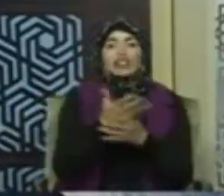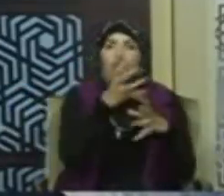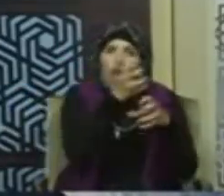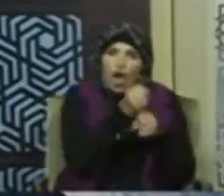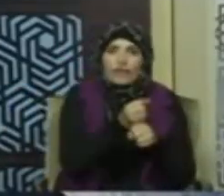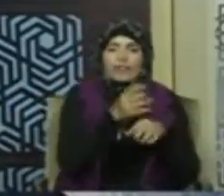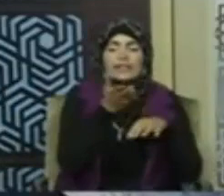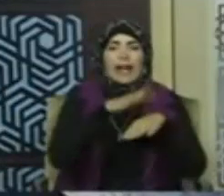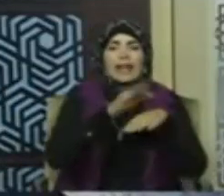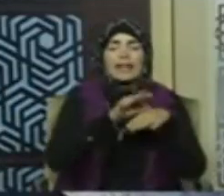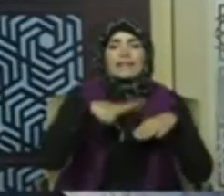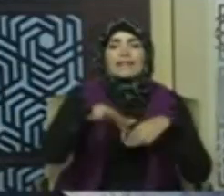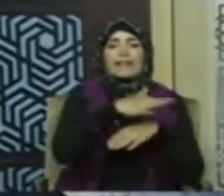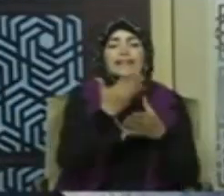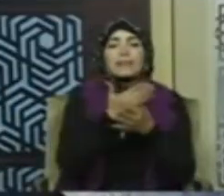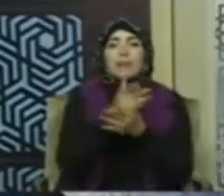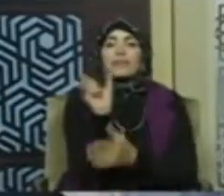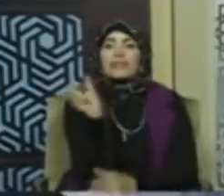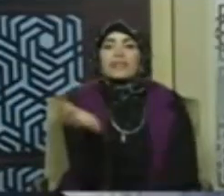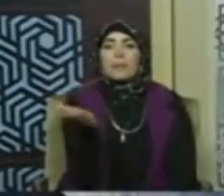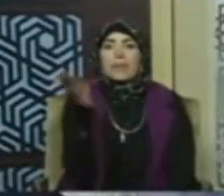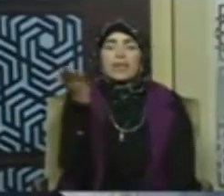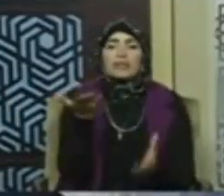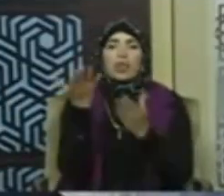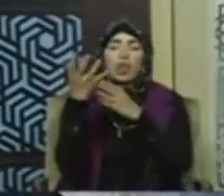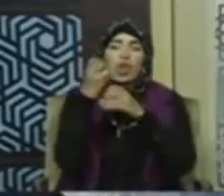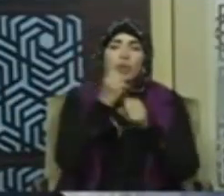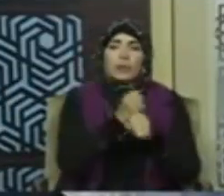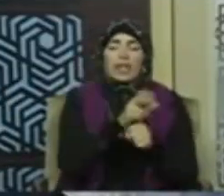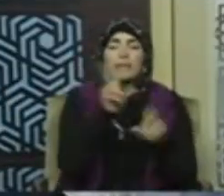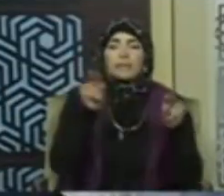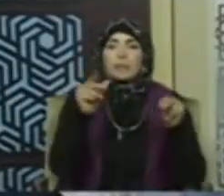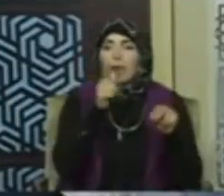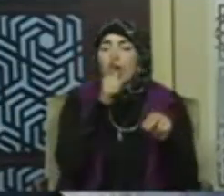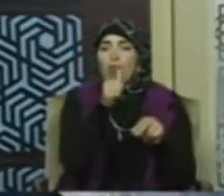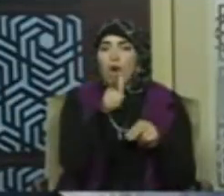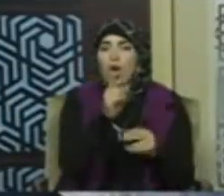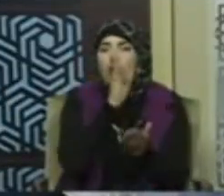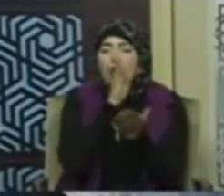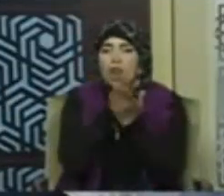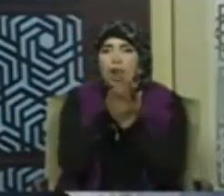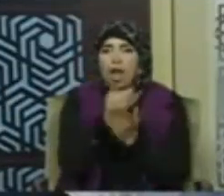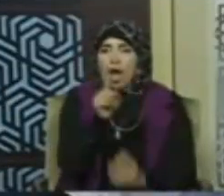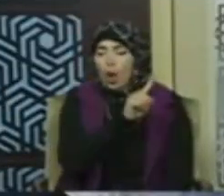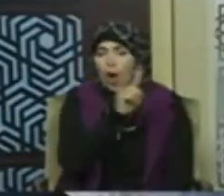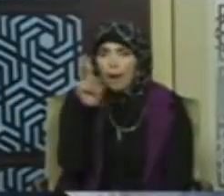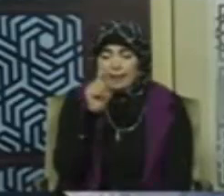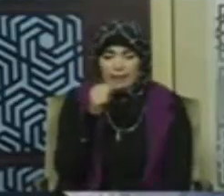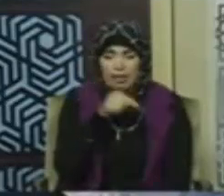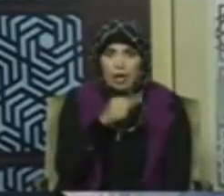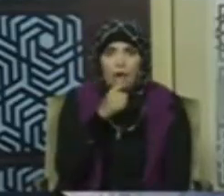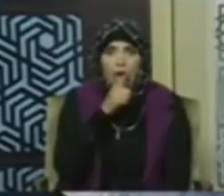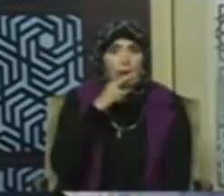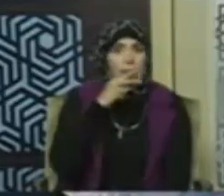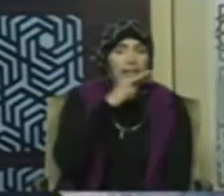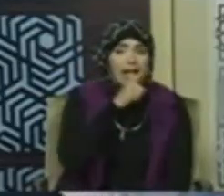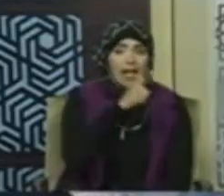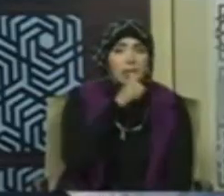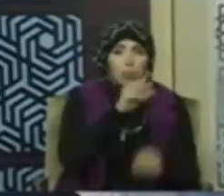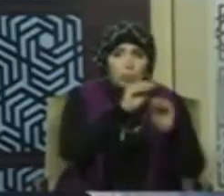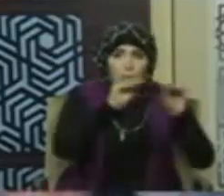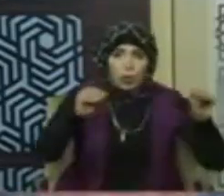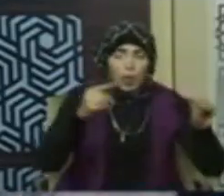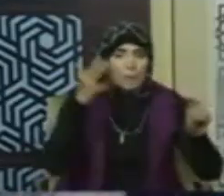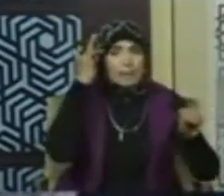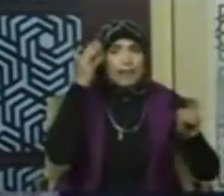نبينا صلى الله عليه وسلم كما قال الحق سبحانه: وما ينطق عن الهوى إن هو إلا